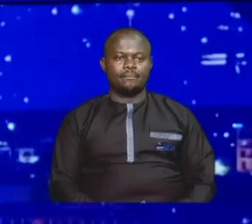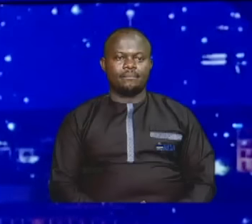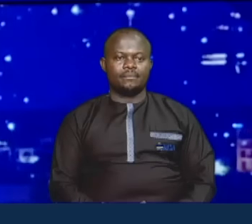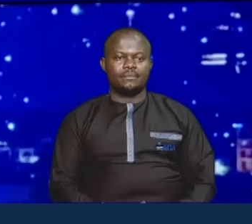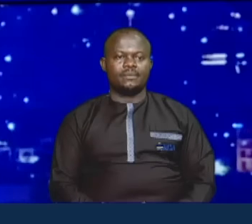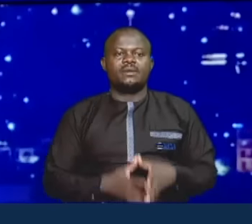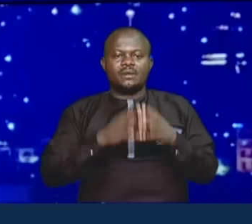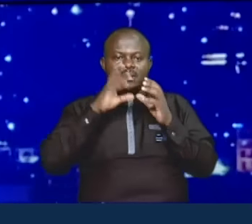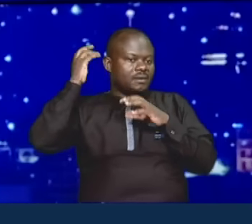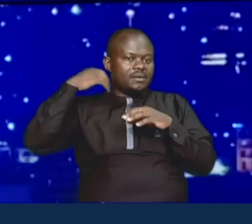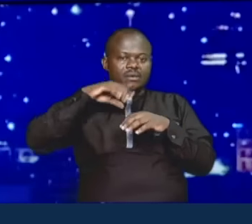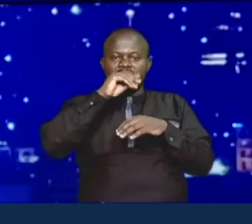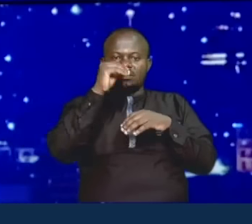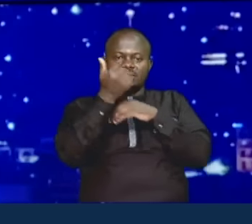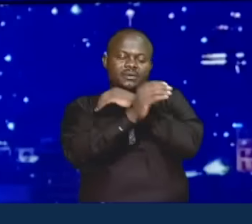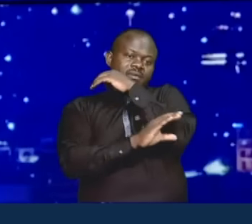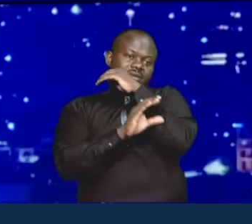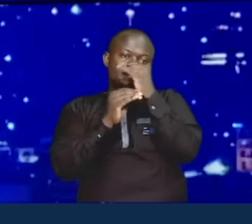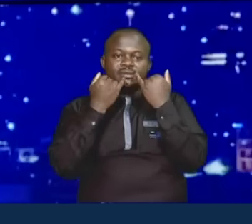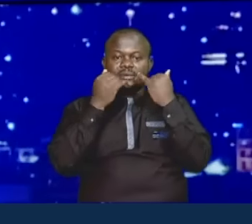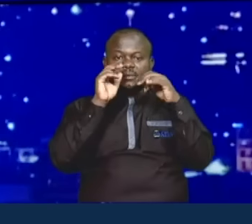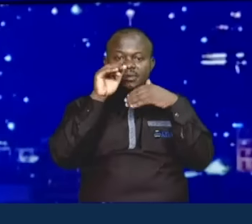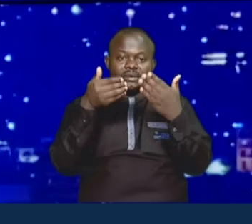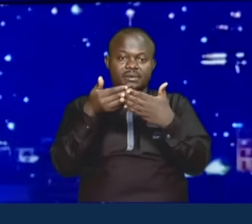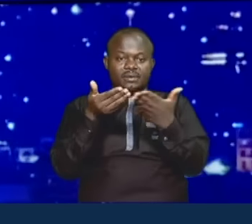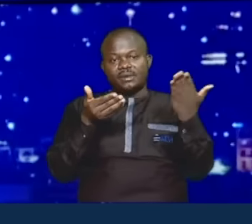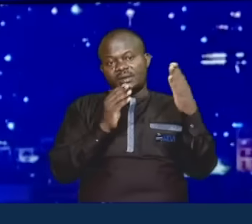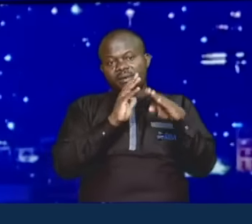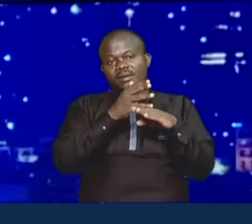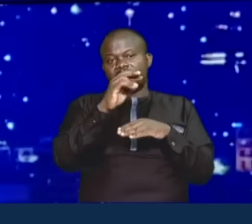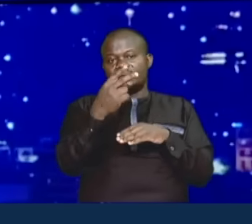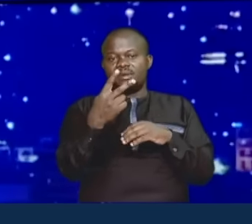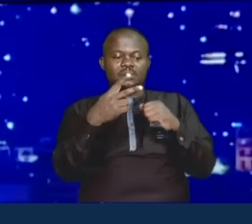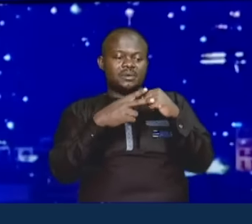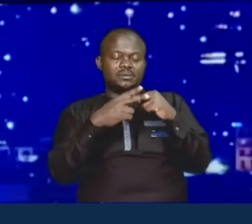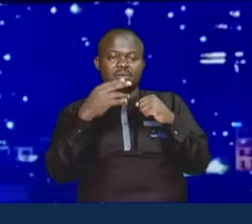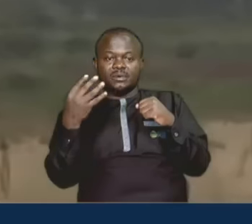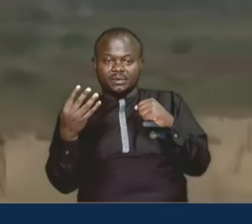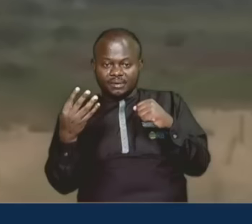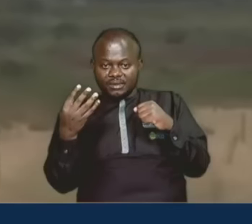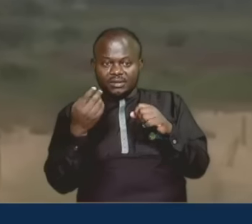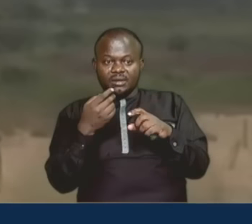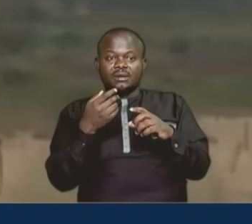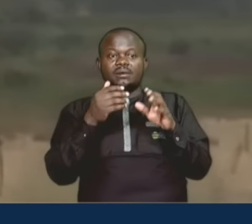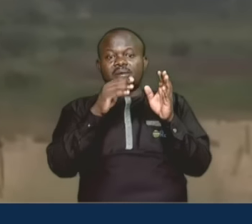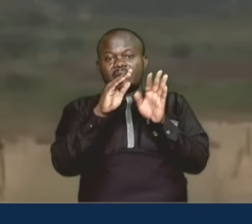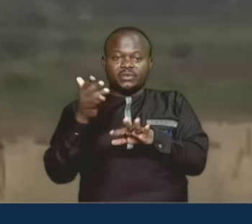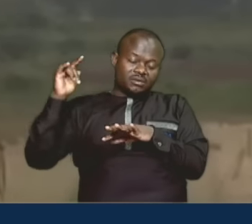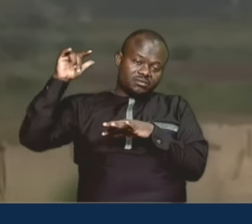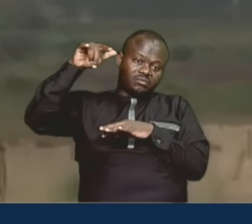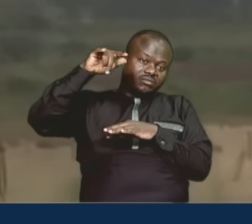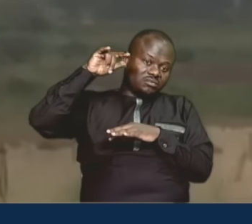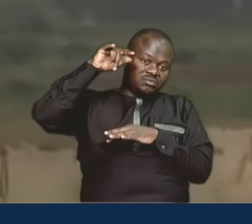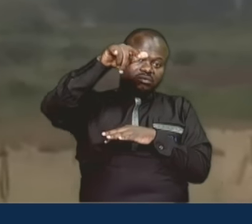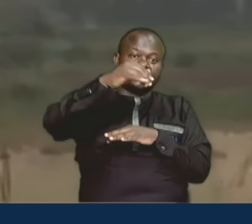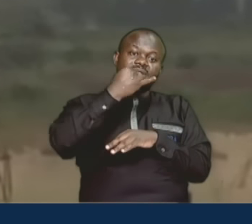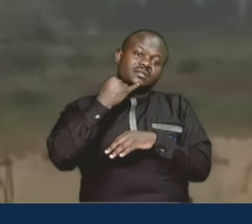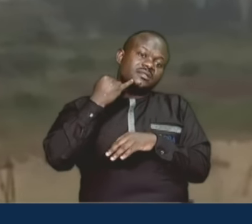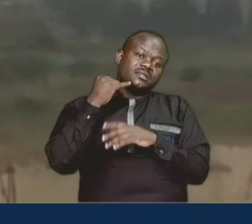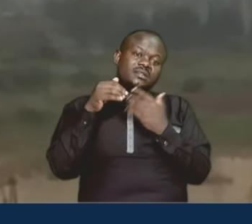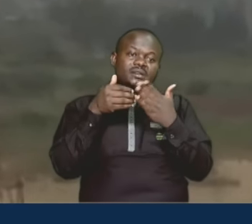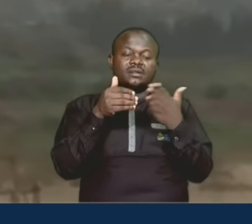makuru avugwa hanze y'u Rwanda tubabwire ko abarenga 274 baguye mu bitero by'indege Isiraheli iri kugaba mu